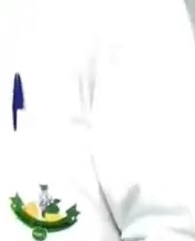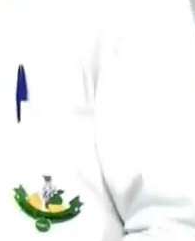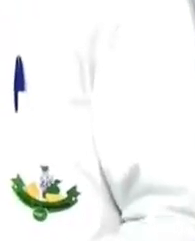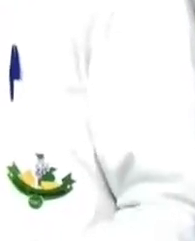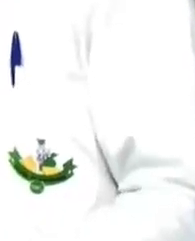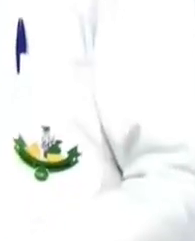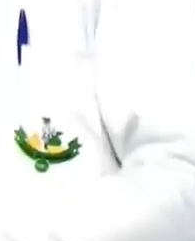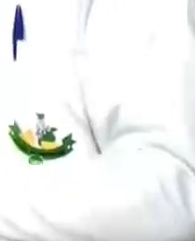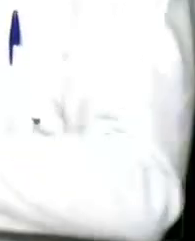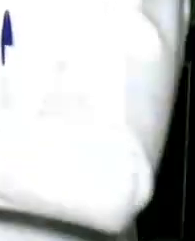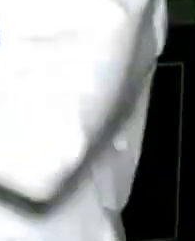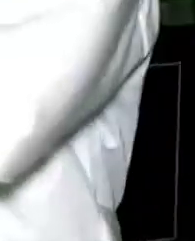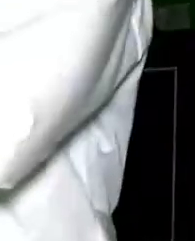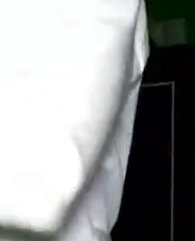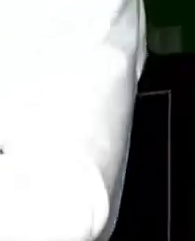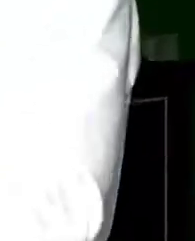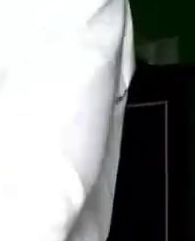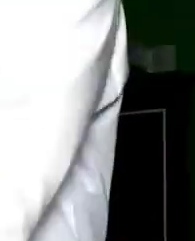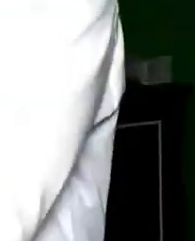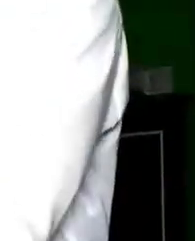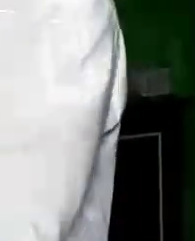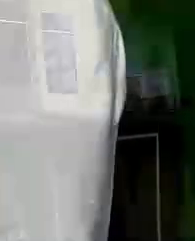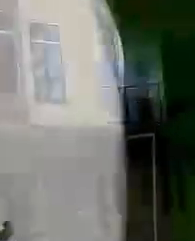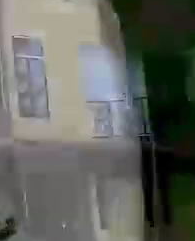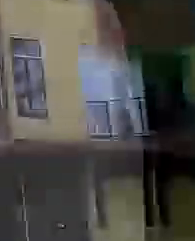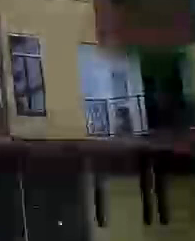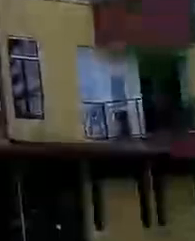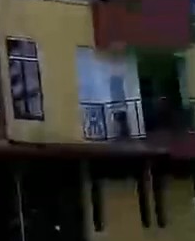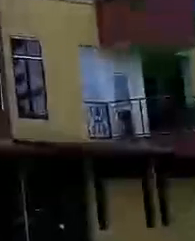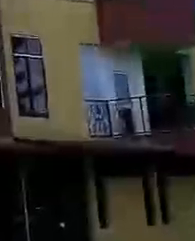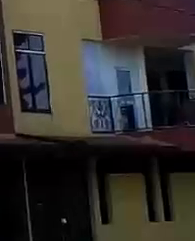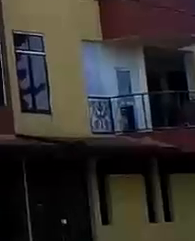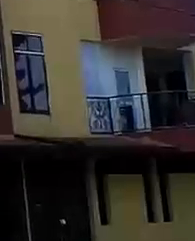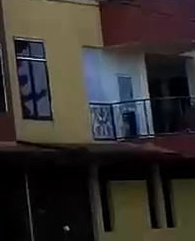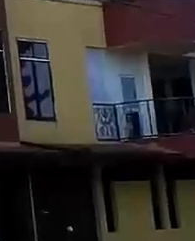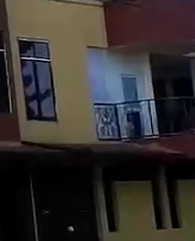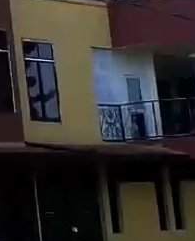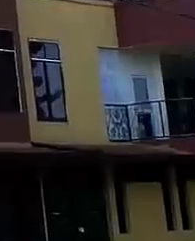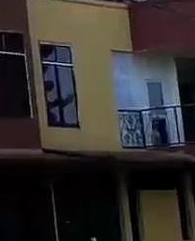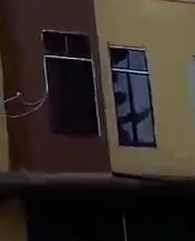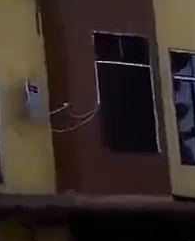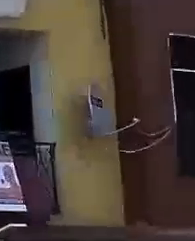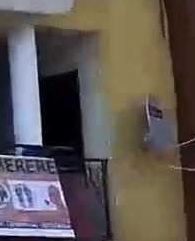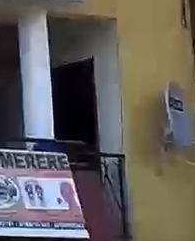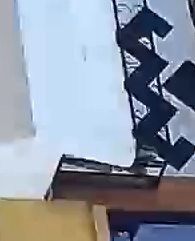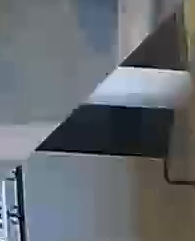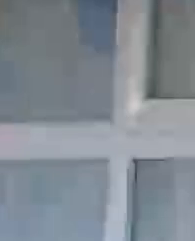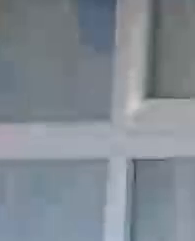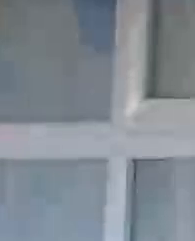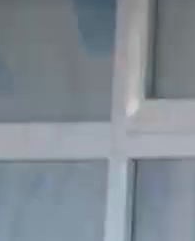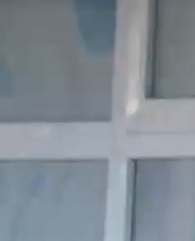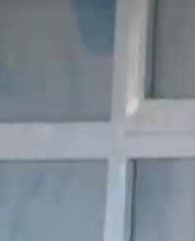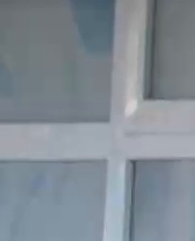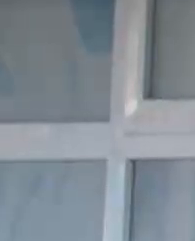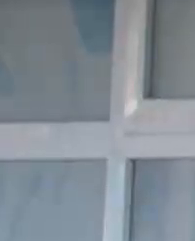ibiribwa ibizwi nka nutrition treatment. Igisubizo cya byose muradusanga mu karere ka Kicukiro ku